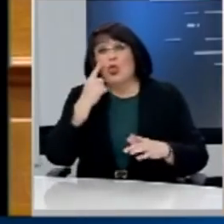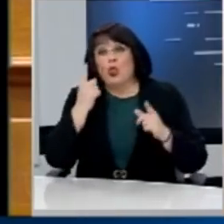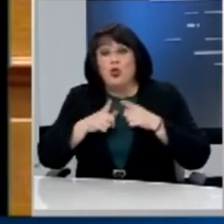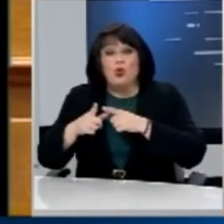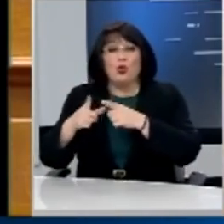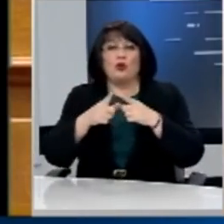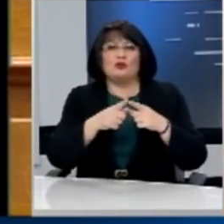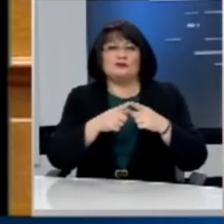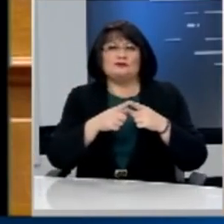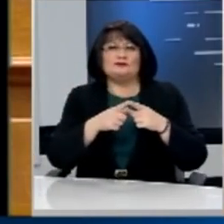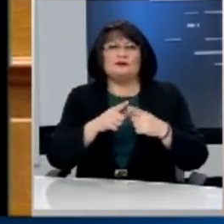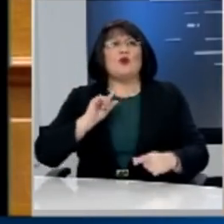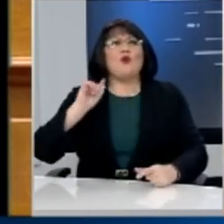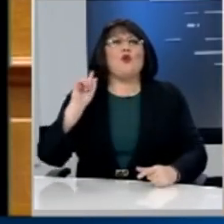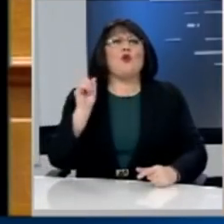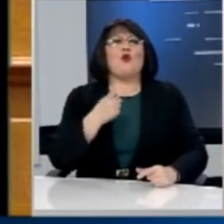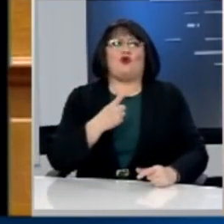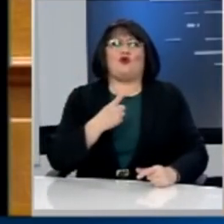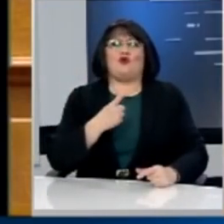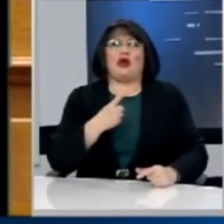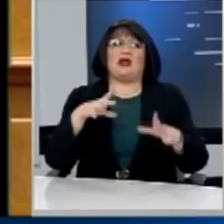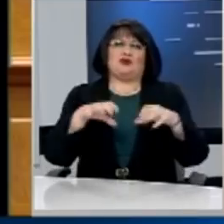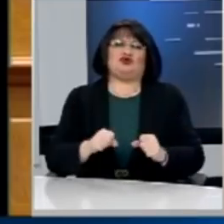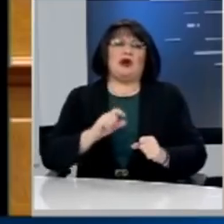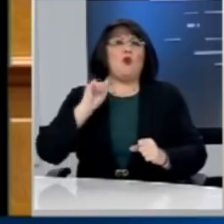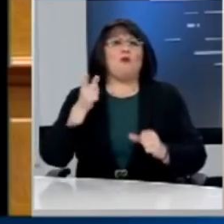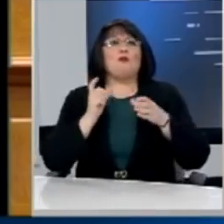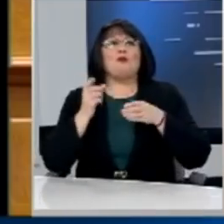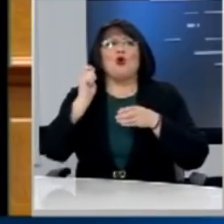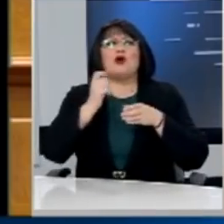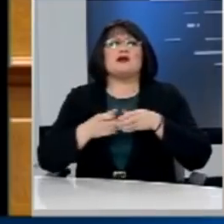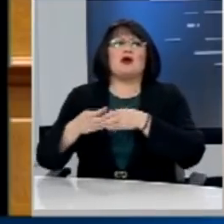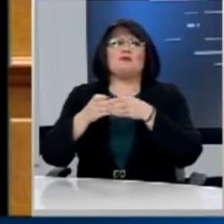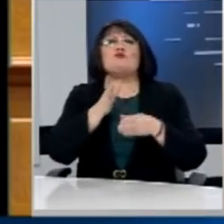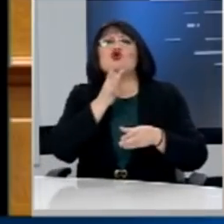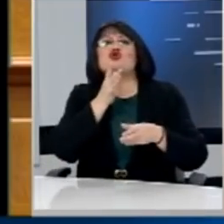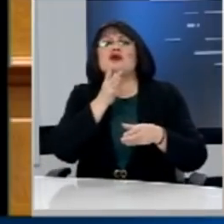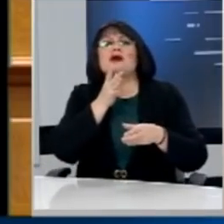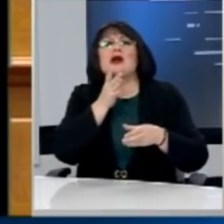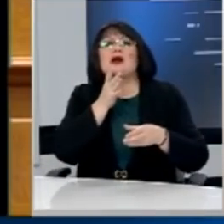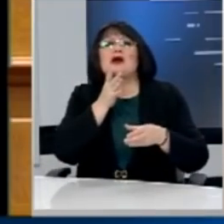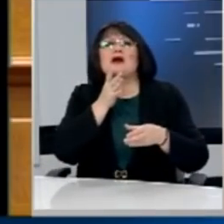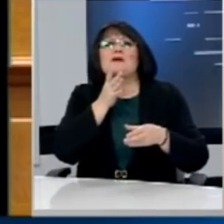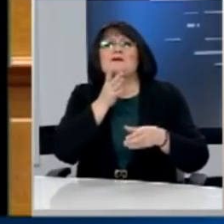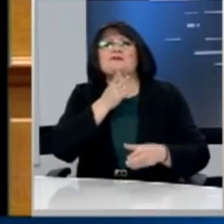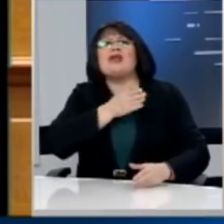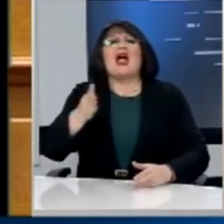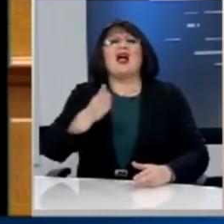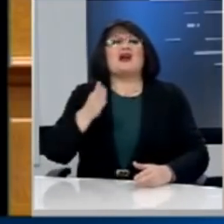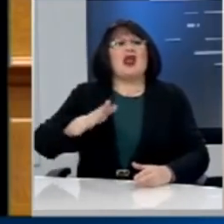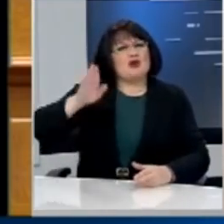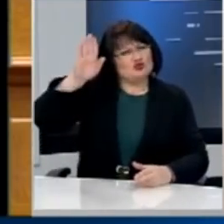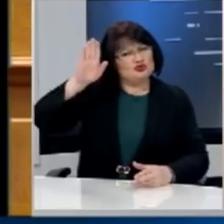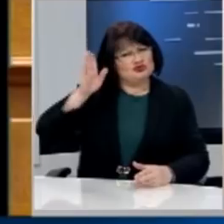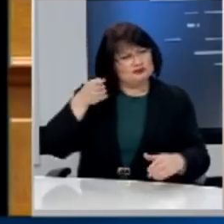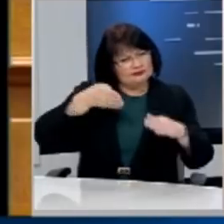Δοκίμασαν όλους και όλα στην εξουσία. Έβαλαν προσωρινά στη Βουλή ακραίους πολιτικούς